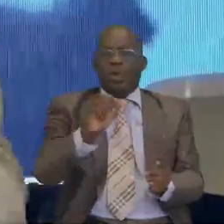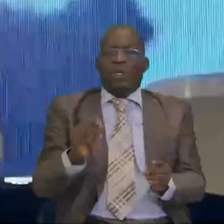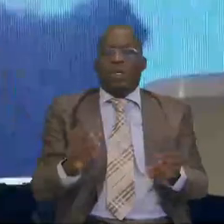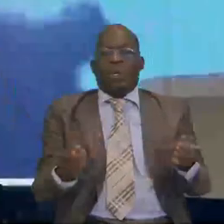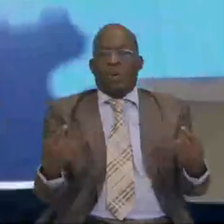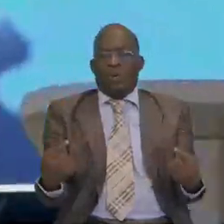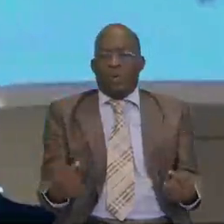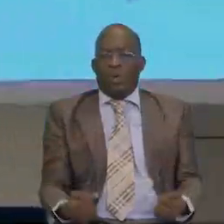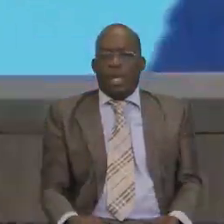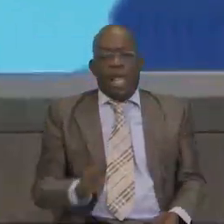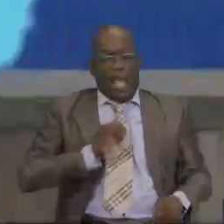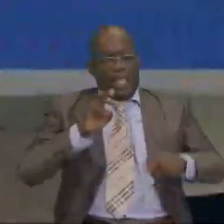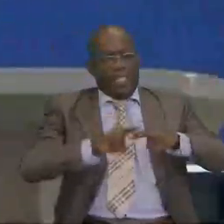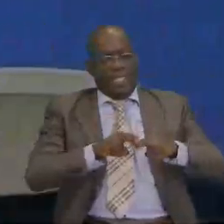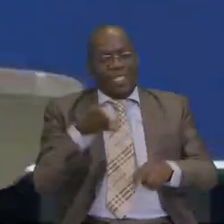là-bas,